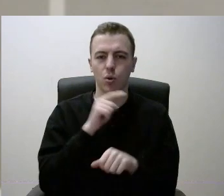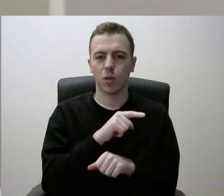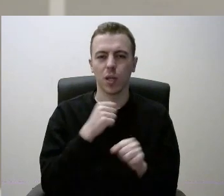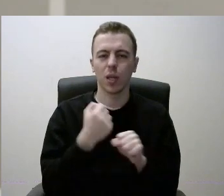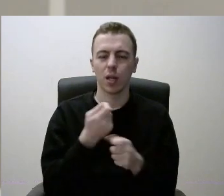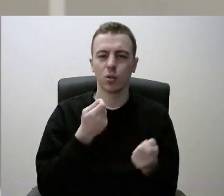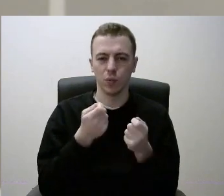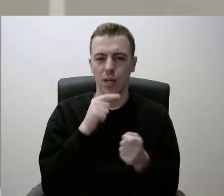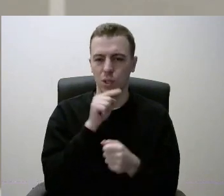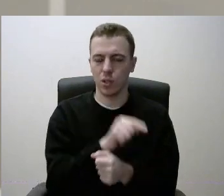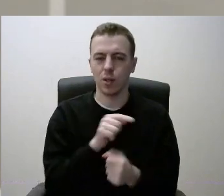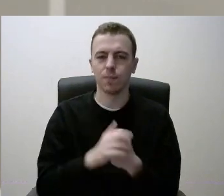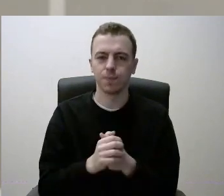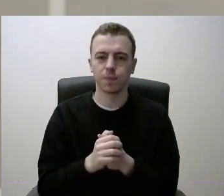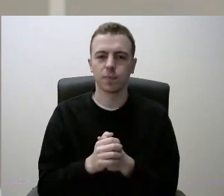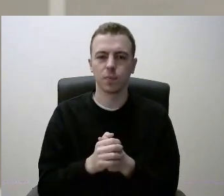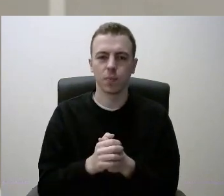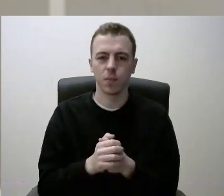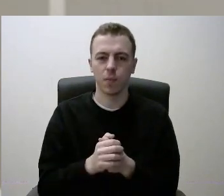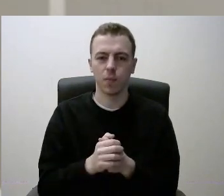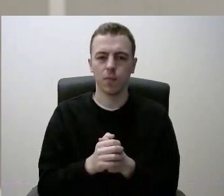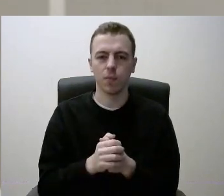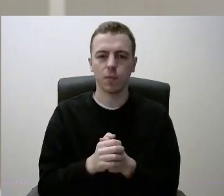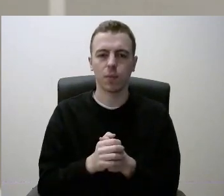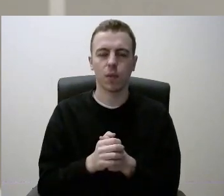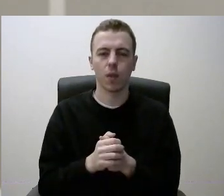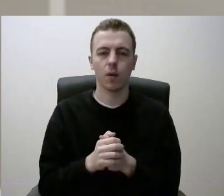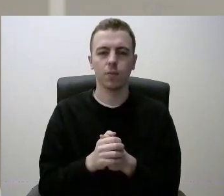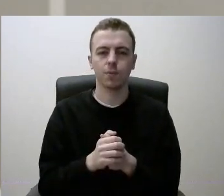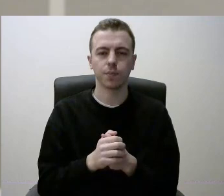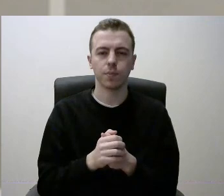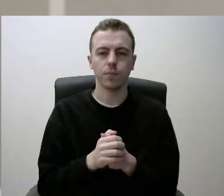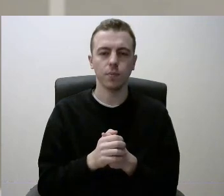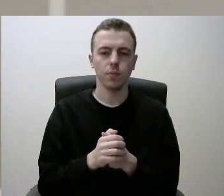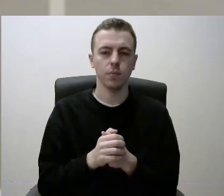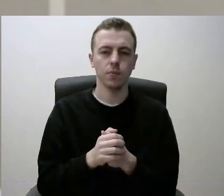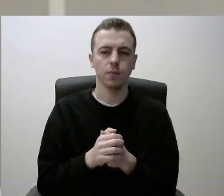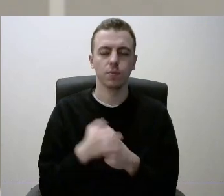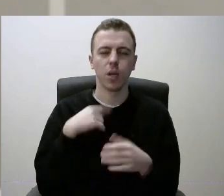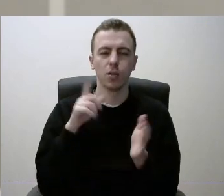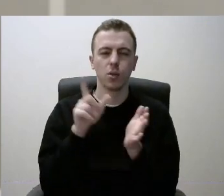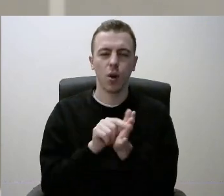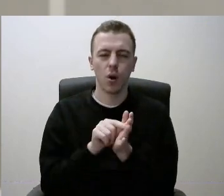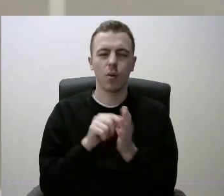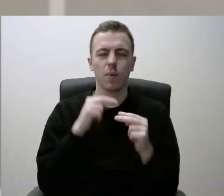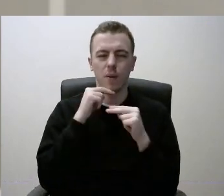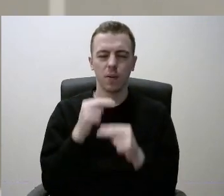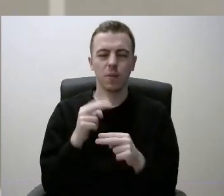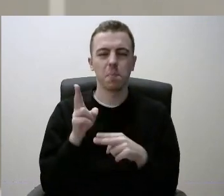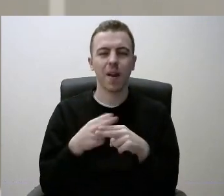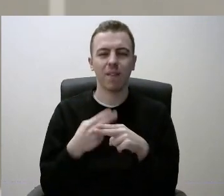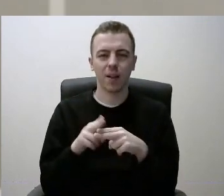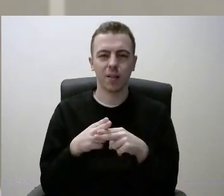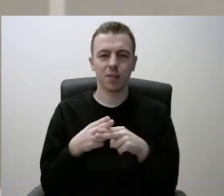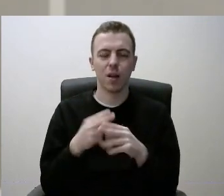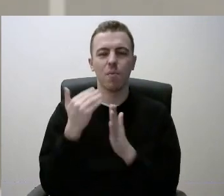suvaldyti. Tai pirmiausiai, turbūt mes turime nenutrūkstamai ir nemažinti dėmesio prevenciniams dalykams, prevenciniams